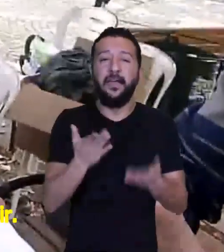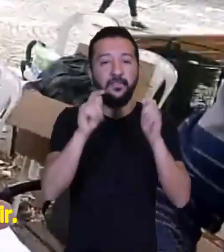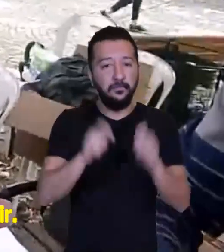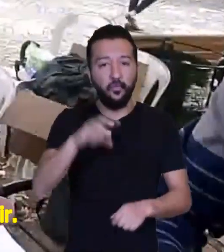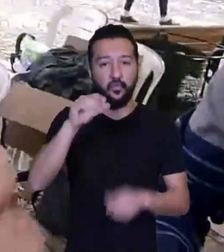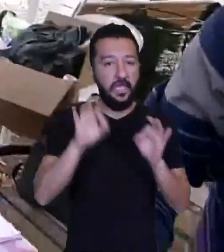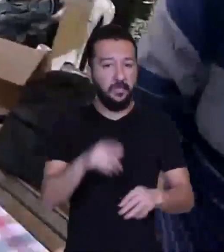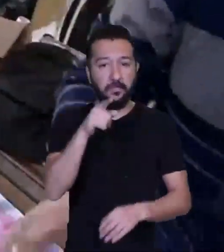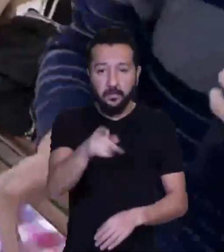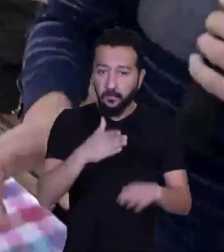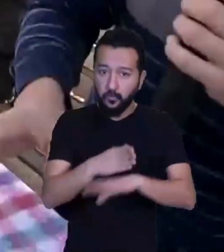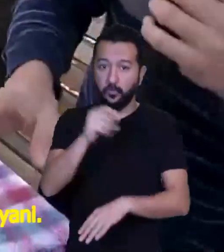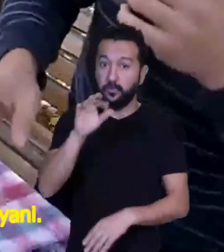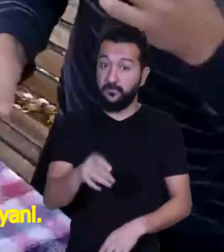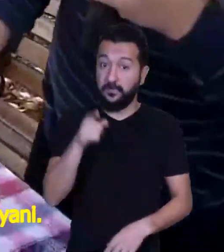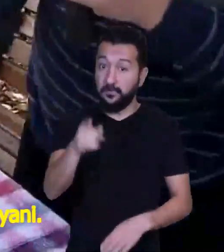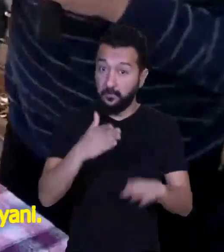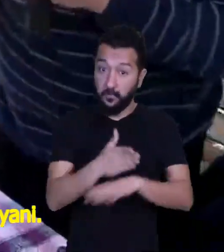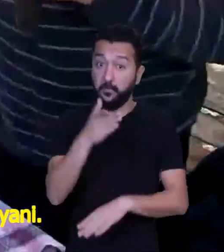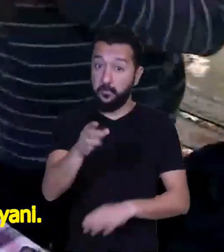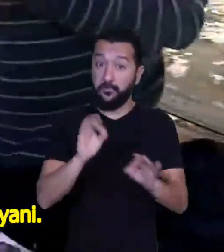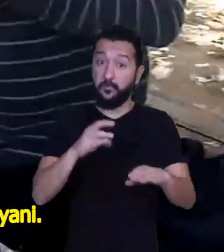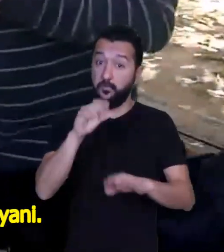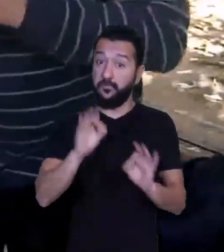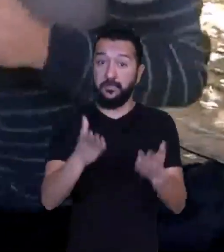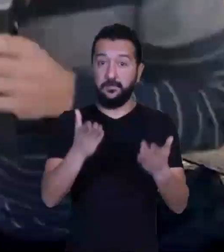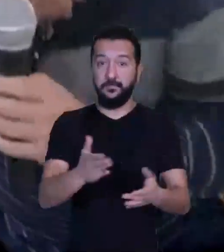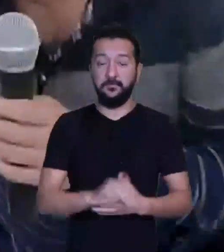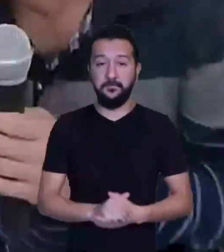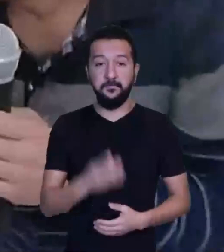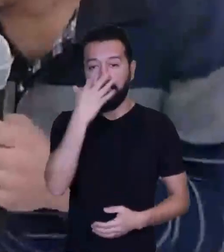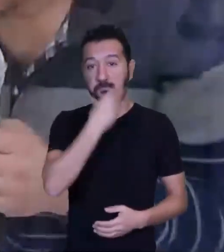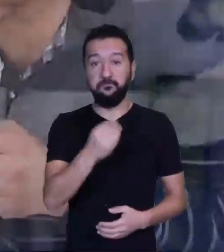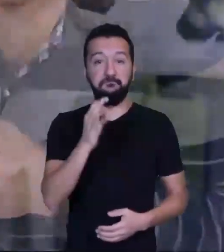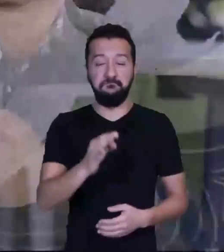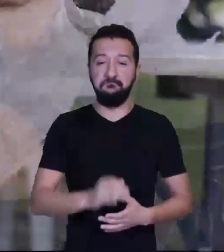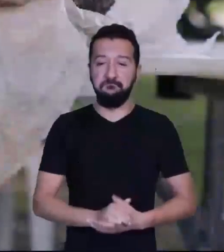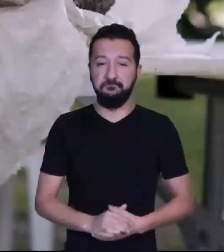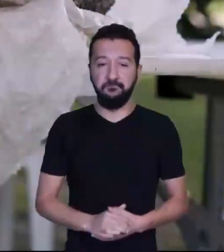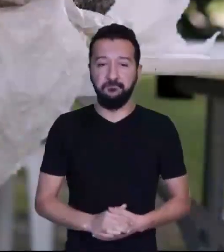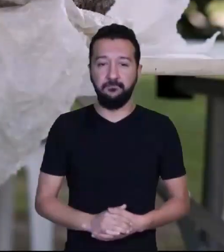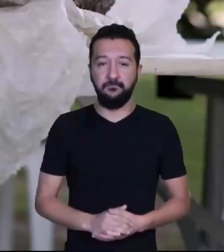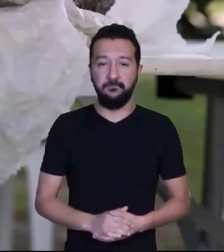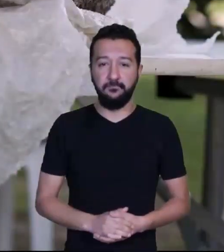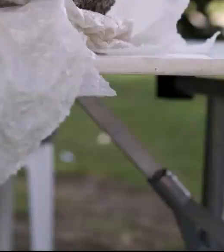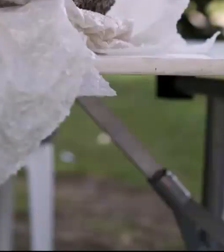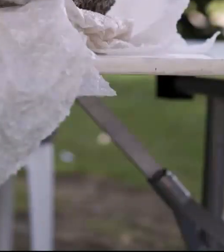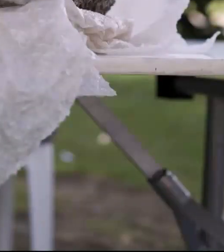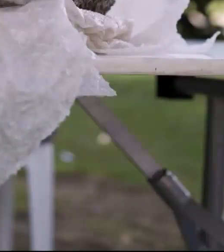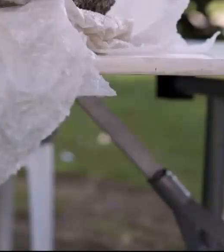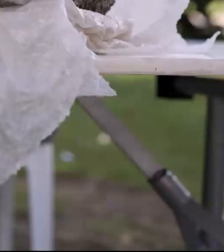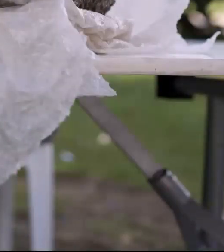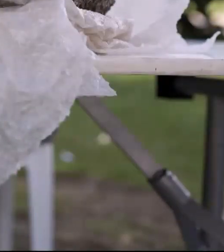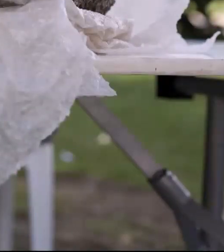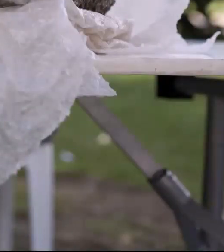dokundurun, tuz gibidir. Hakikaten de tuz. Evet. Hakikaten doğru, tuzmuş yani. Güzelmiş valla. Dokunarak öğreniyorum standı.